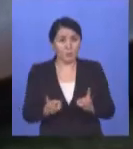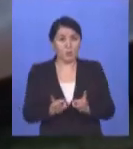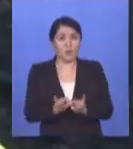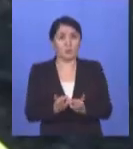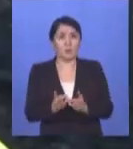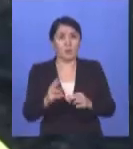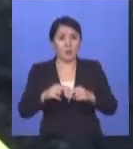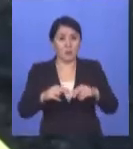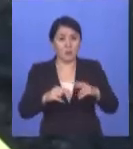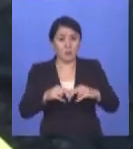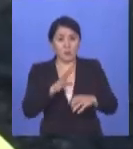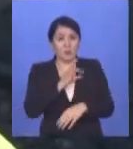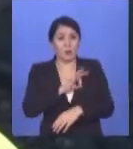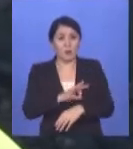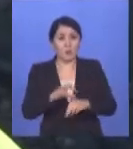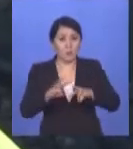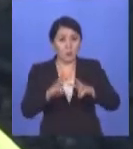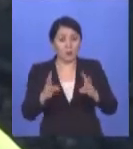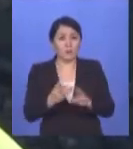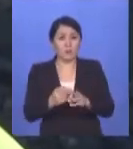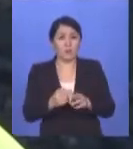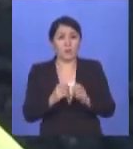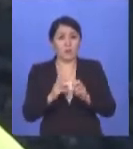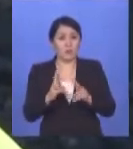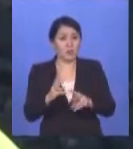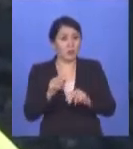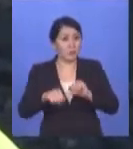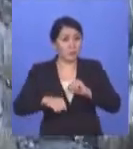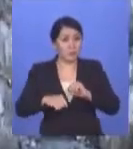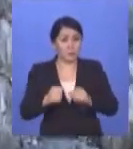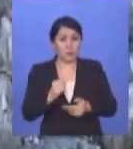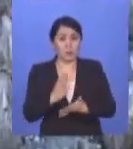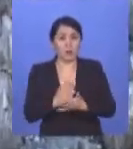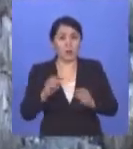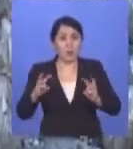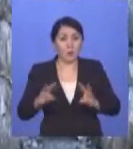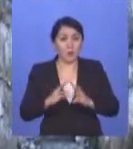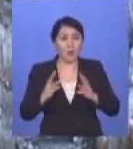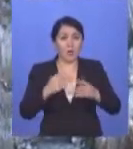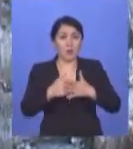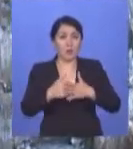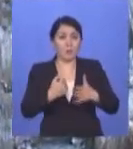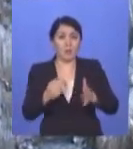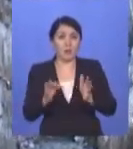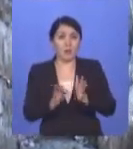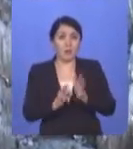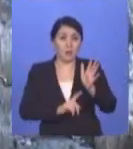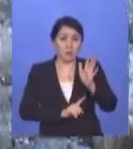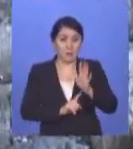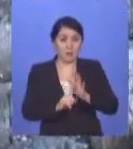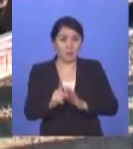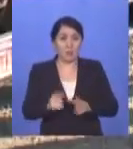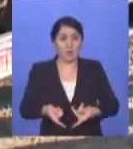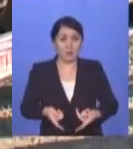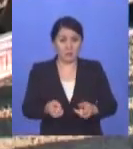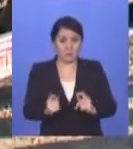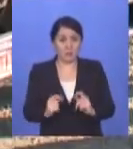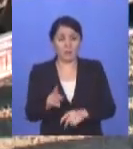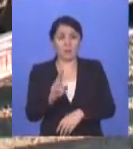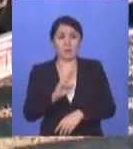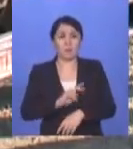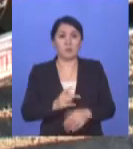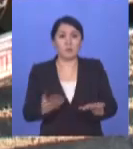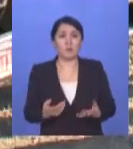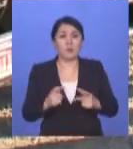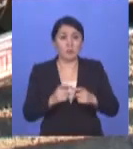Пештерді орнату және пайдалану кезінде өрт қауіпсіздігі ережелерін бұзу болып отыр. Өрттің алдын алу мақсатында жыл басынан бері